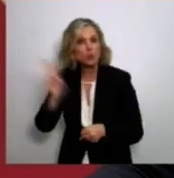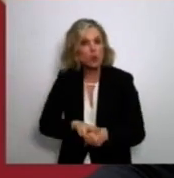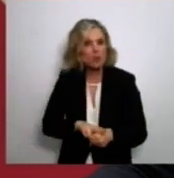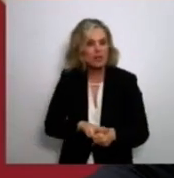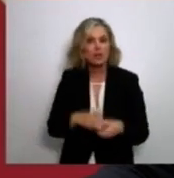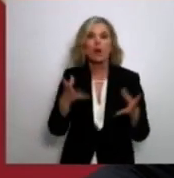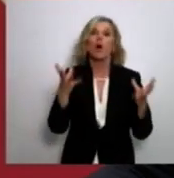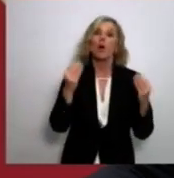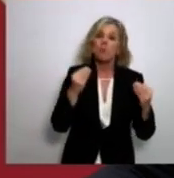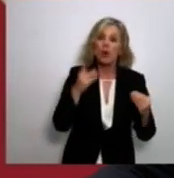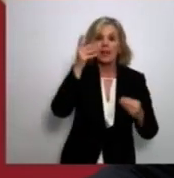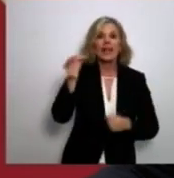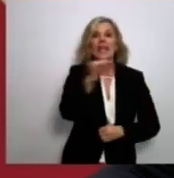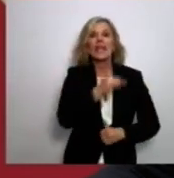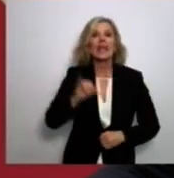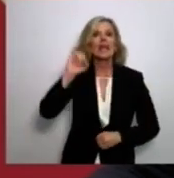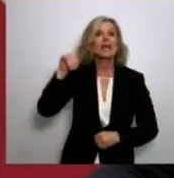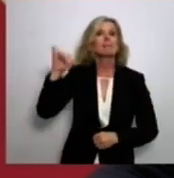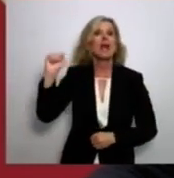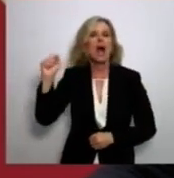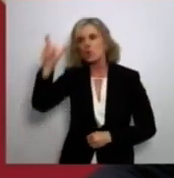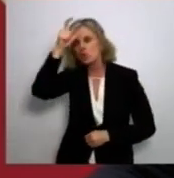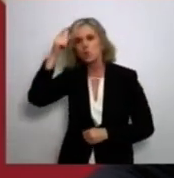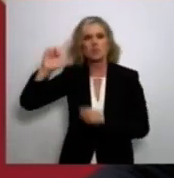Είναι οι άνδρες που έπεσαν στα Ήμια.